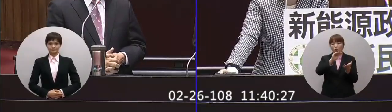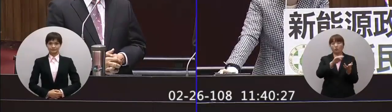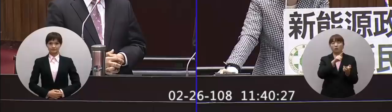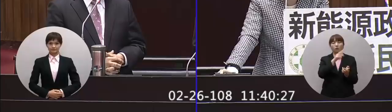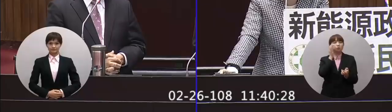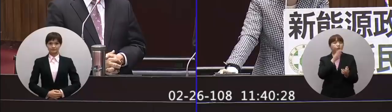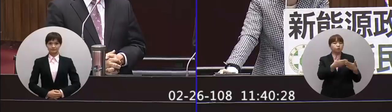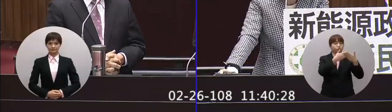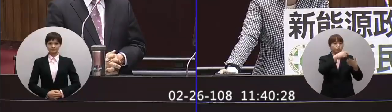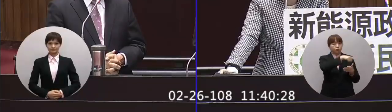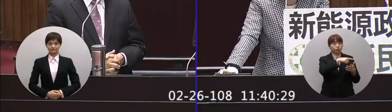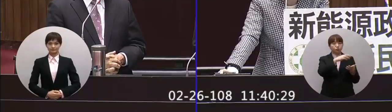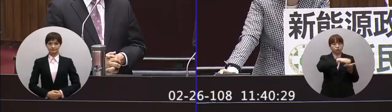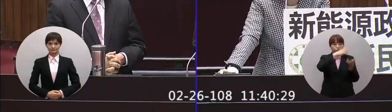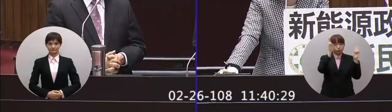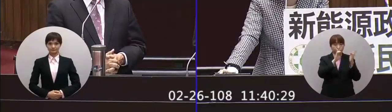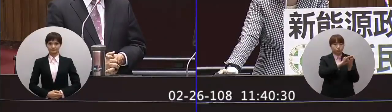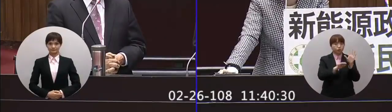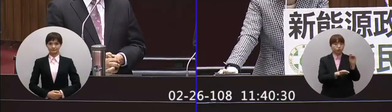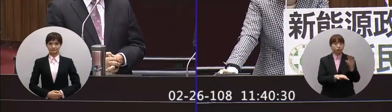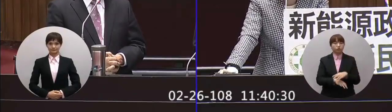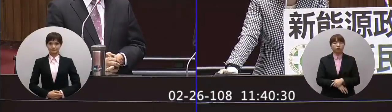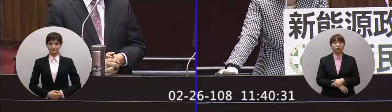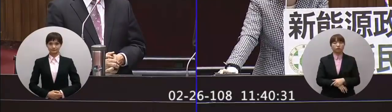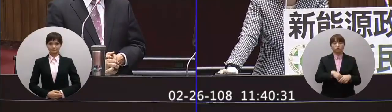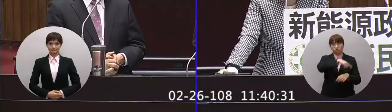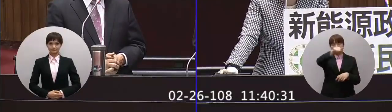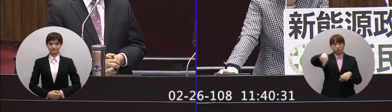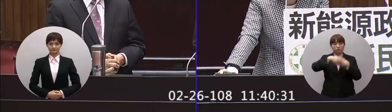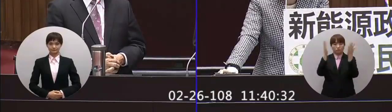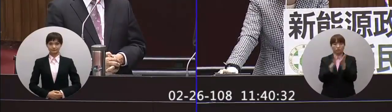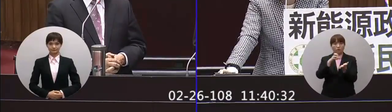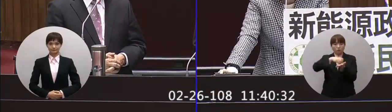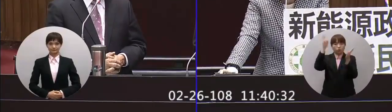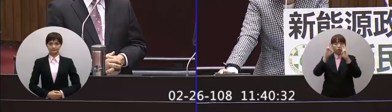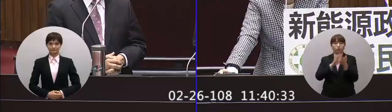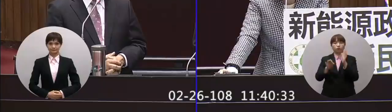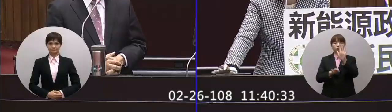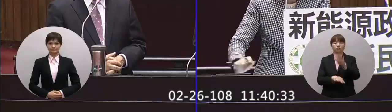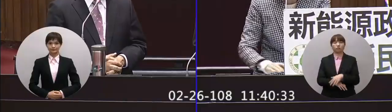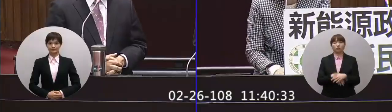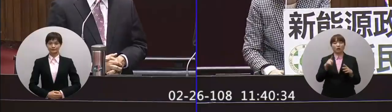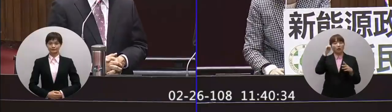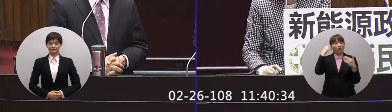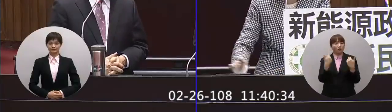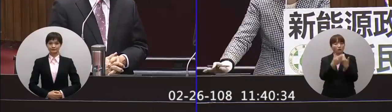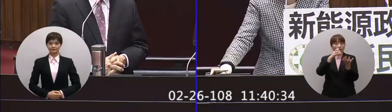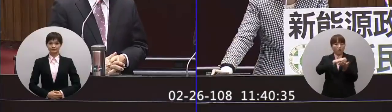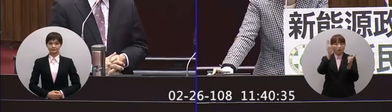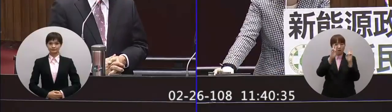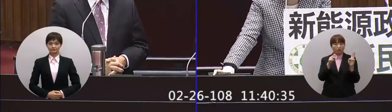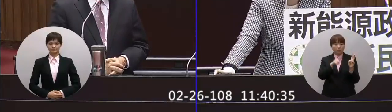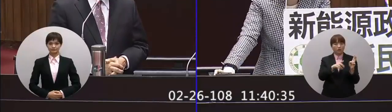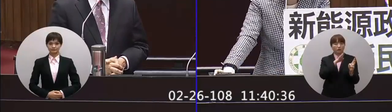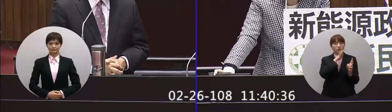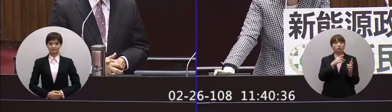不喜欢的中国大陆，他们有没有使用核能？通通都在用。所以反核到底是不是只是一